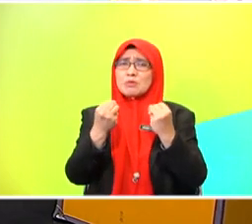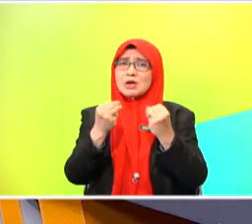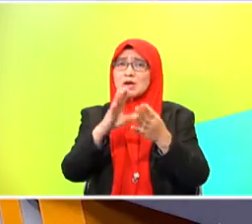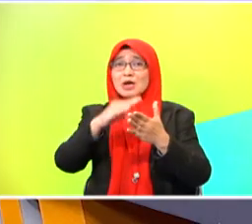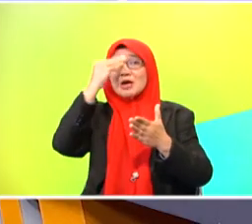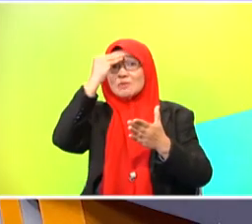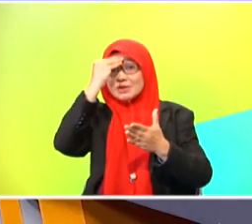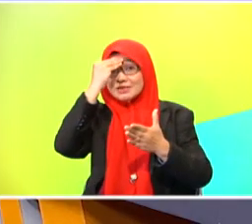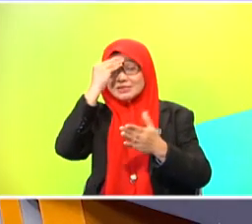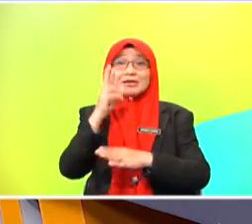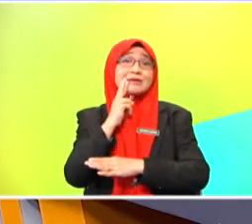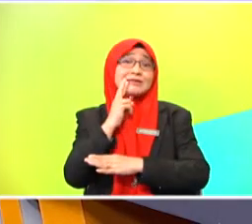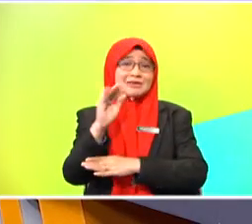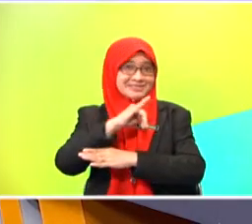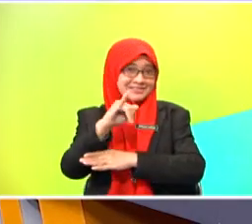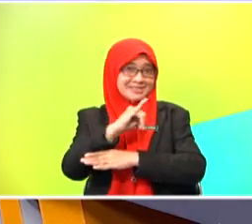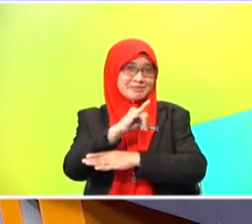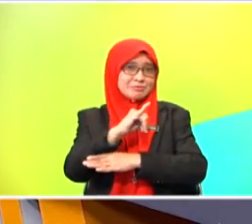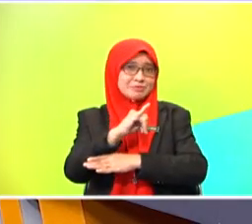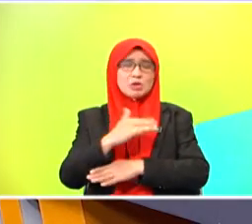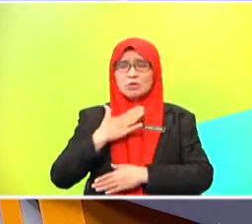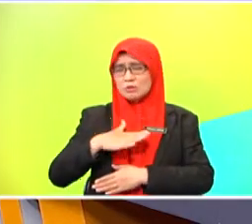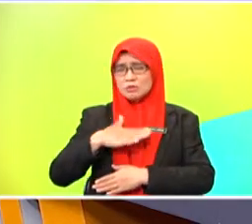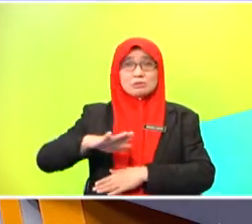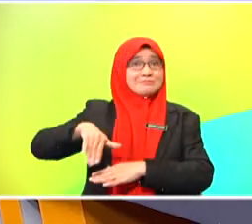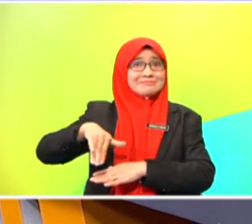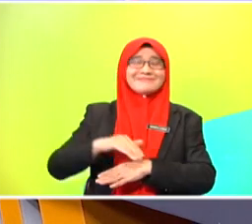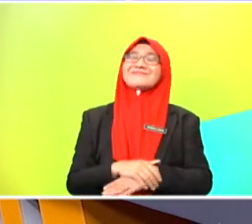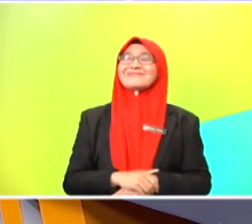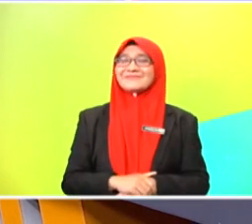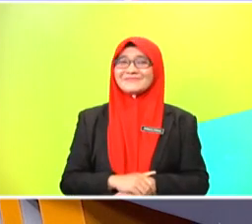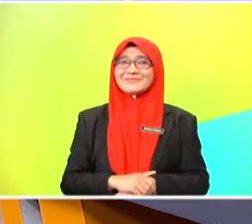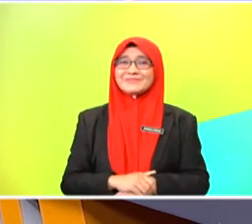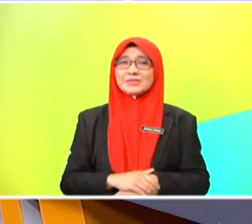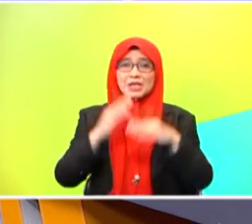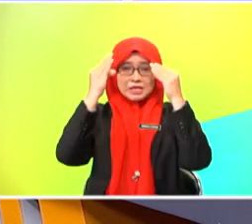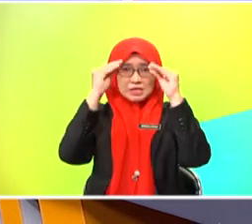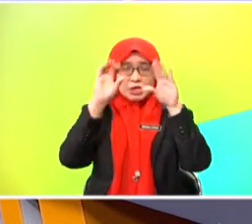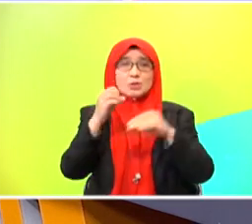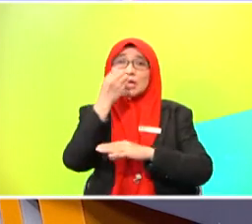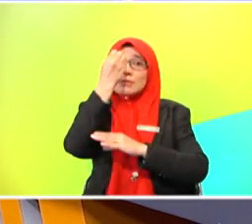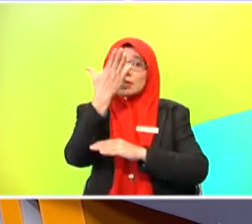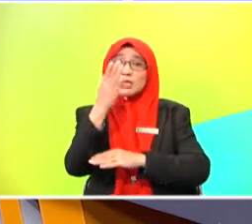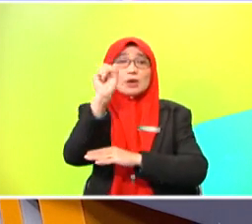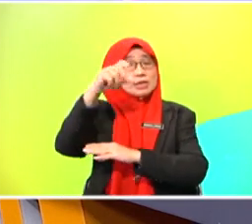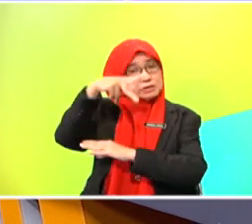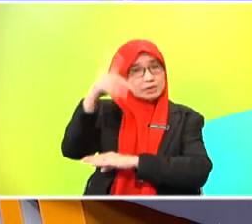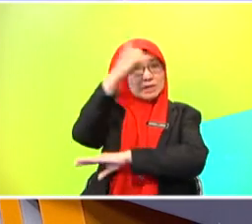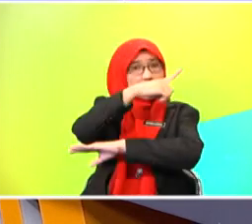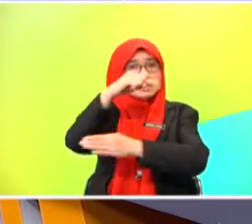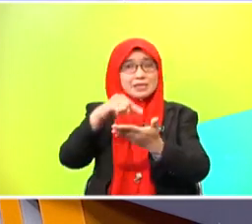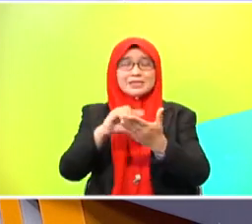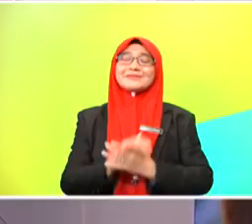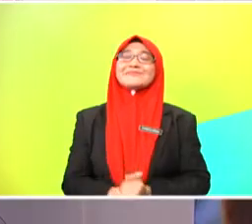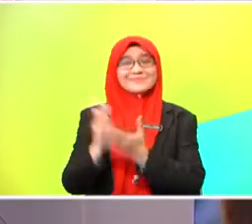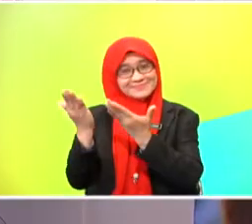Ria juga sudah tidak sabar nak memulakan sesi pembelajaran kita pada hari ini. Tapi sebelum itu, mungkin Cikgu boleh terangkan dahulu standard pembelajaran kita, Cikgu.